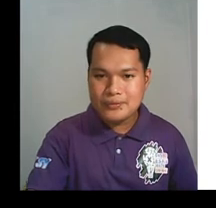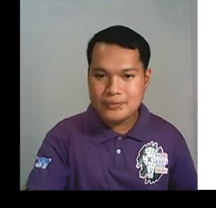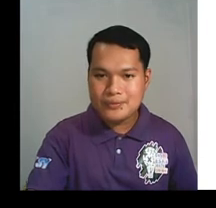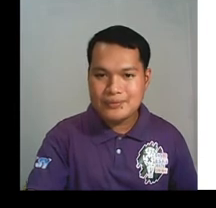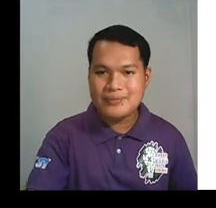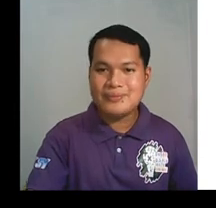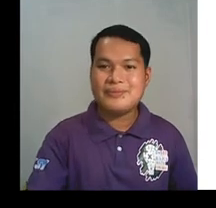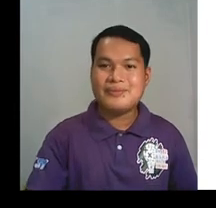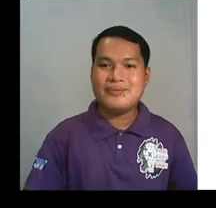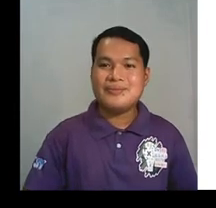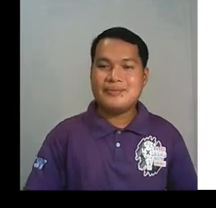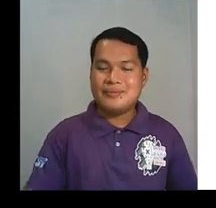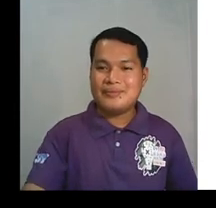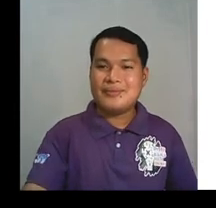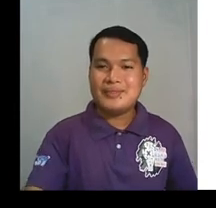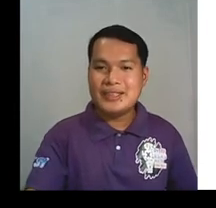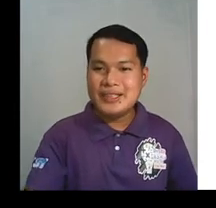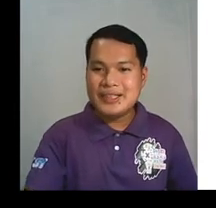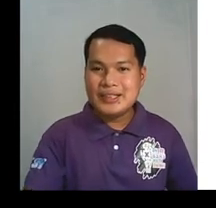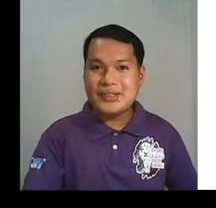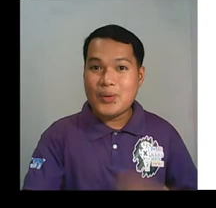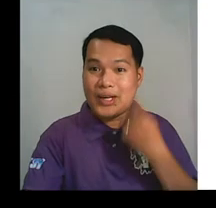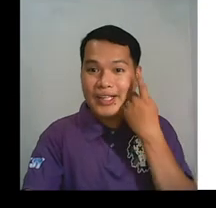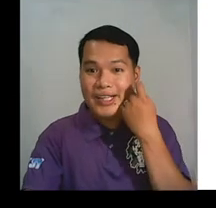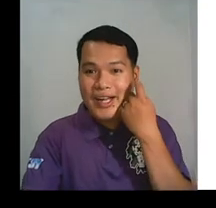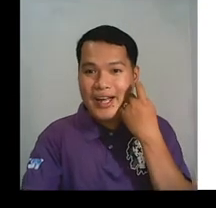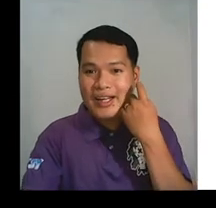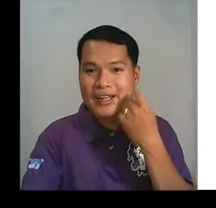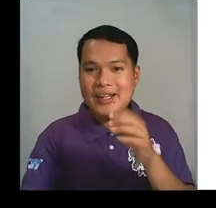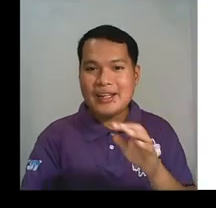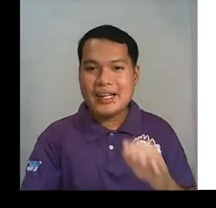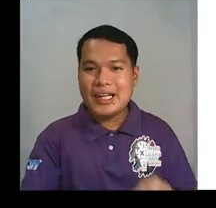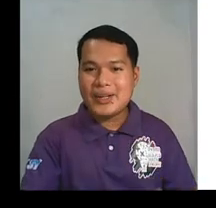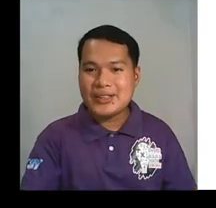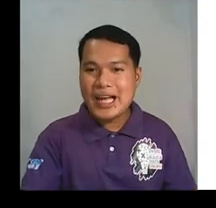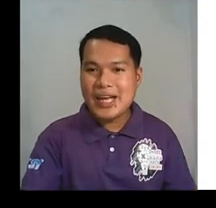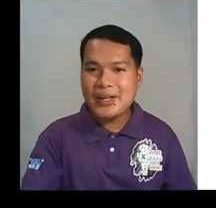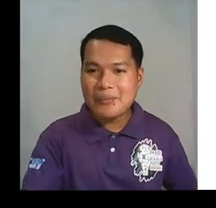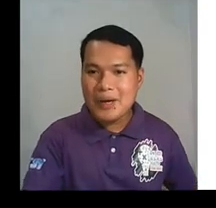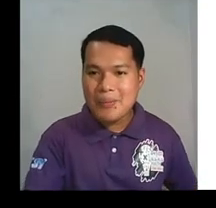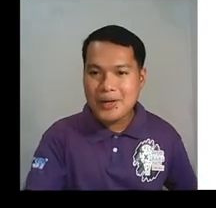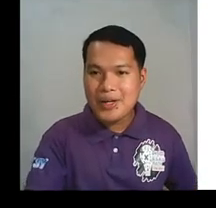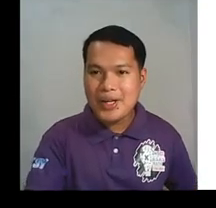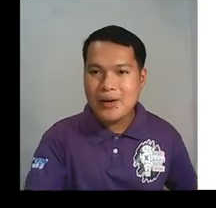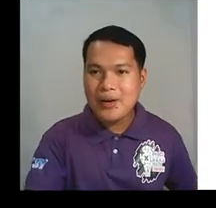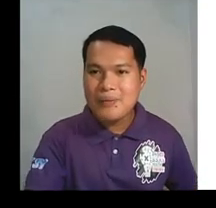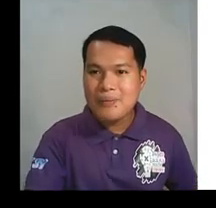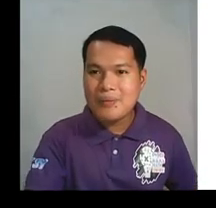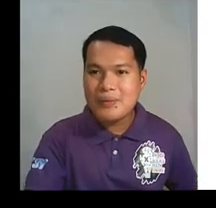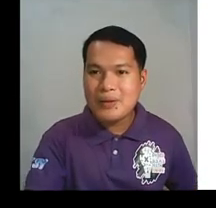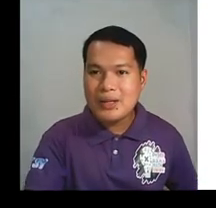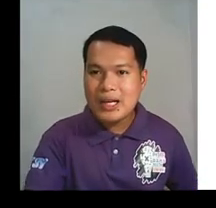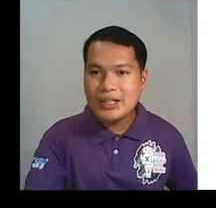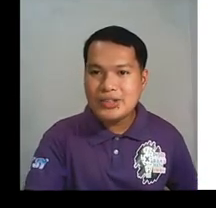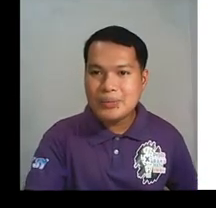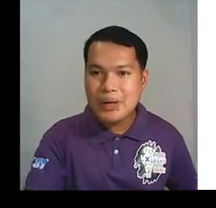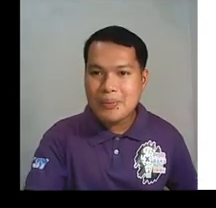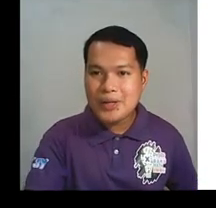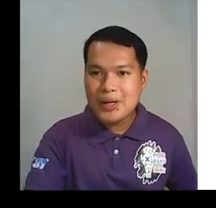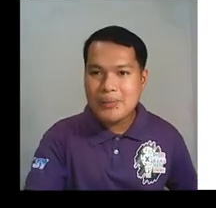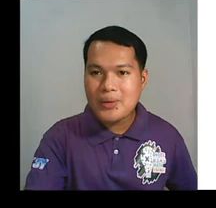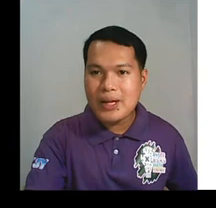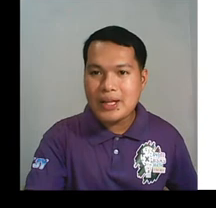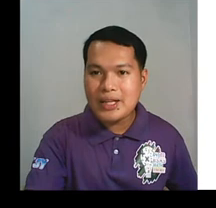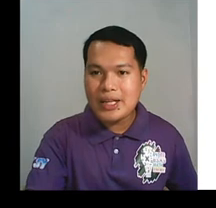2R. So, kahina, nagkaroon tayo ng property of, addition